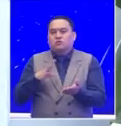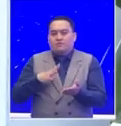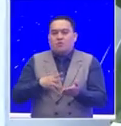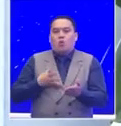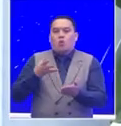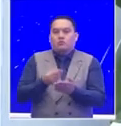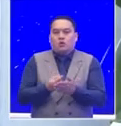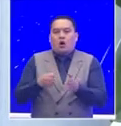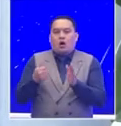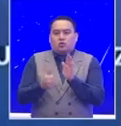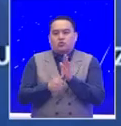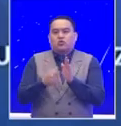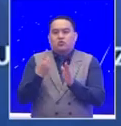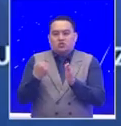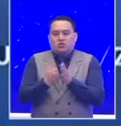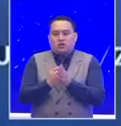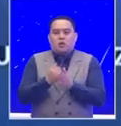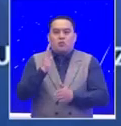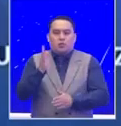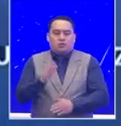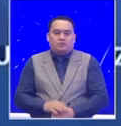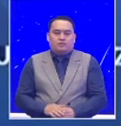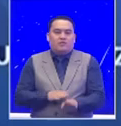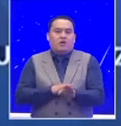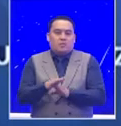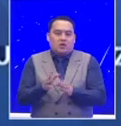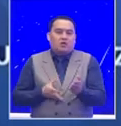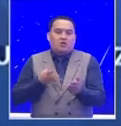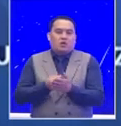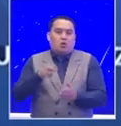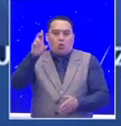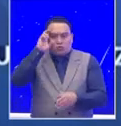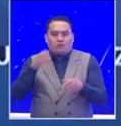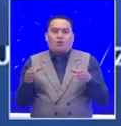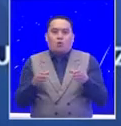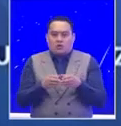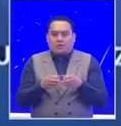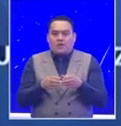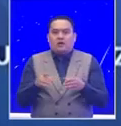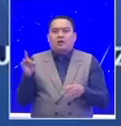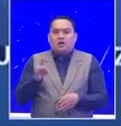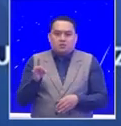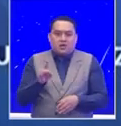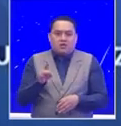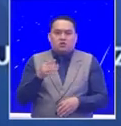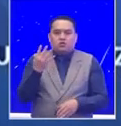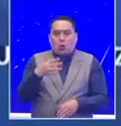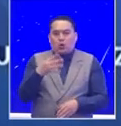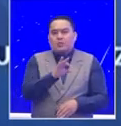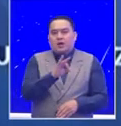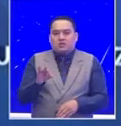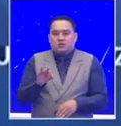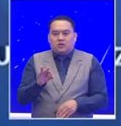от 1 до 6 месяцев. Выплата будет осуществляться за счет средств госфонда в размере 40%